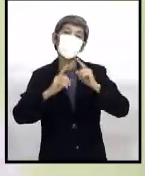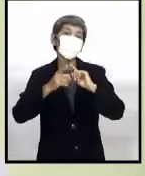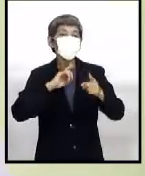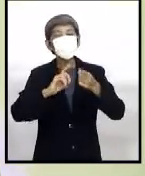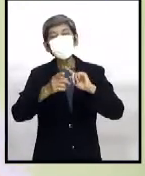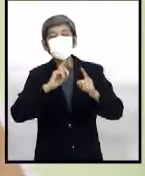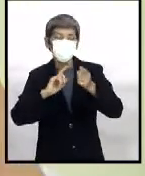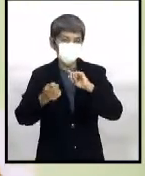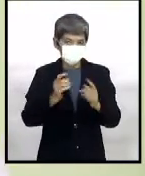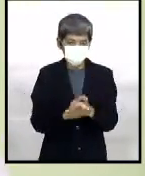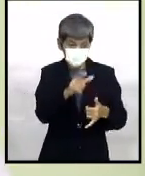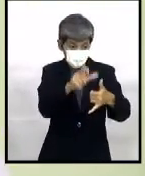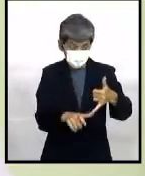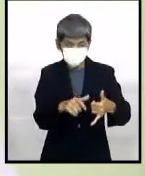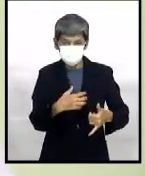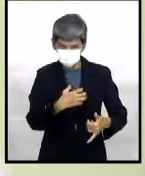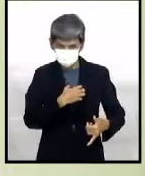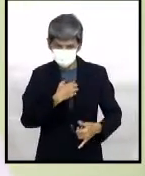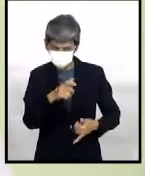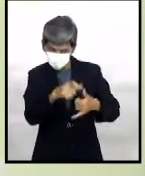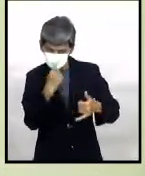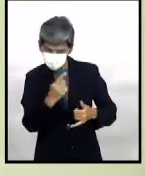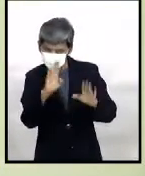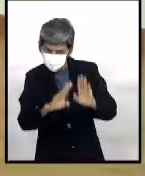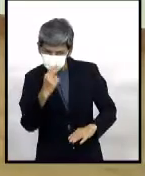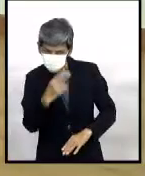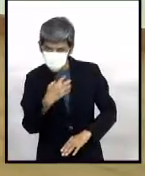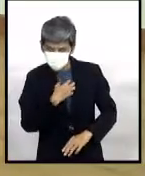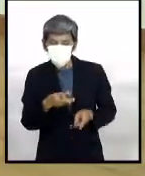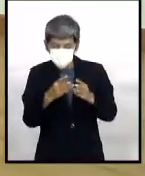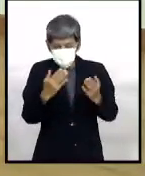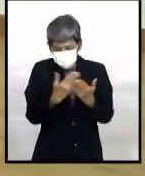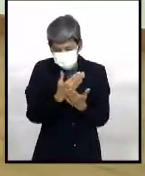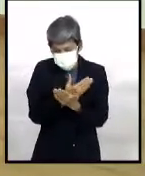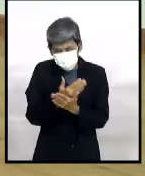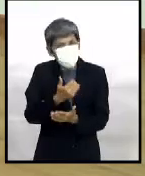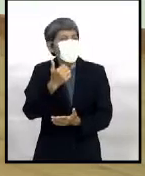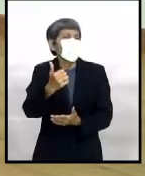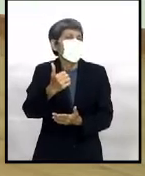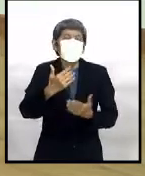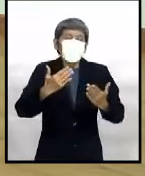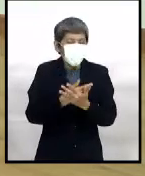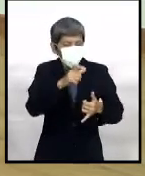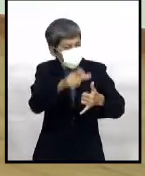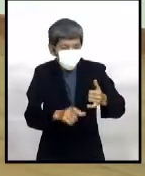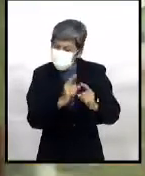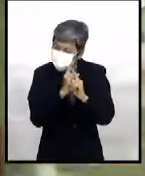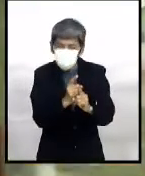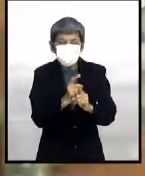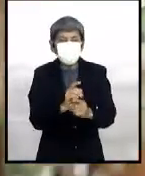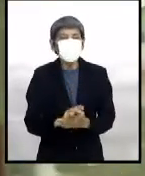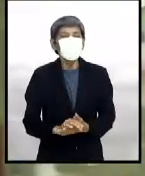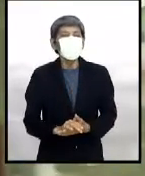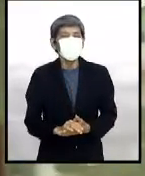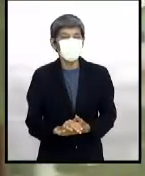ชวนคุยเพราะฟังก์ชันในวันนั้นผมคือต้องการจะดูว่าเขาเป็นยังไงอยู่แล้วมันปรับวิธีได้อะไรอย่างเงี้ยก็จะคือแบบจะปรับตามเด็กไปเรื่อยๆเ